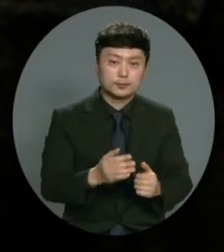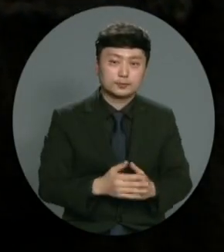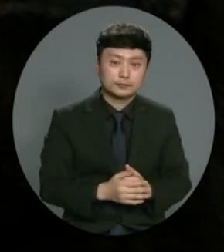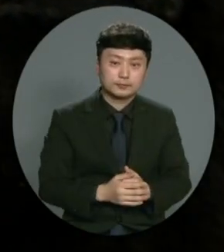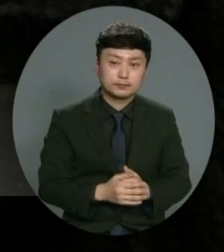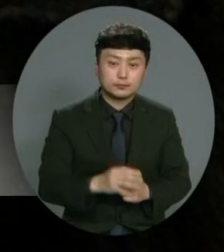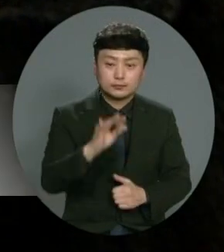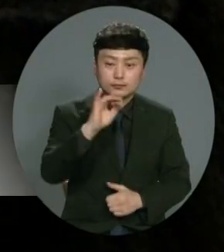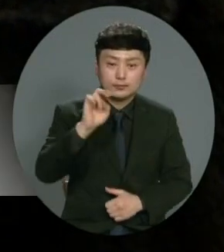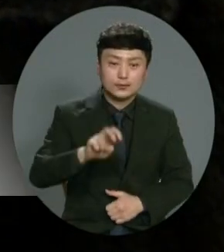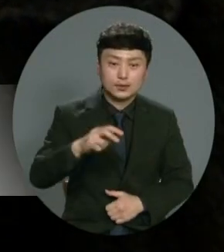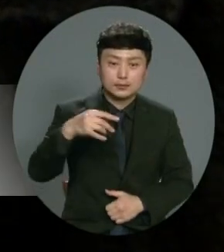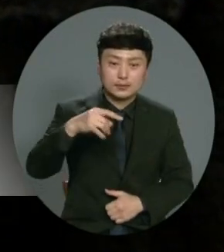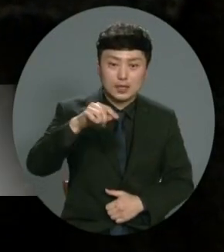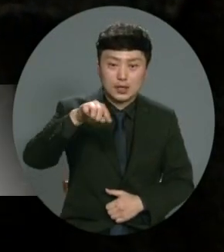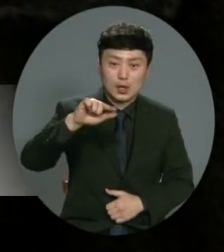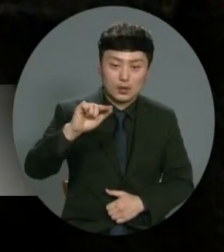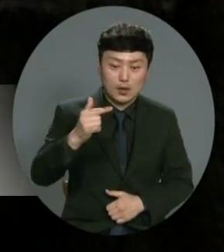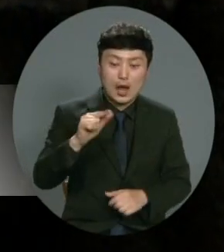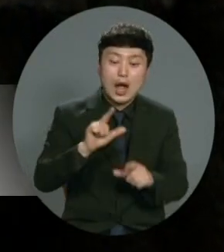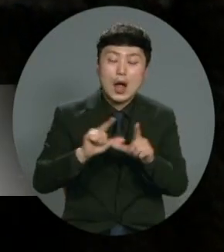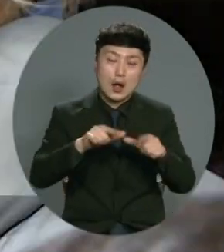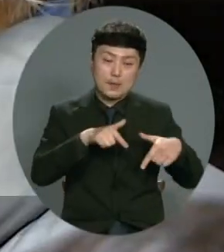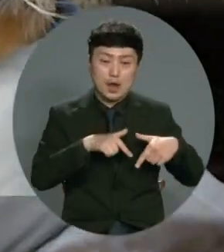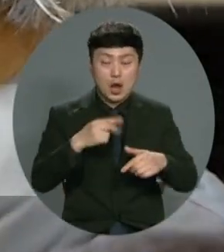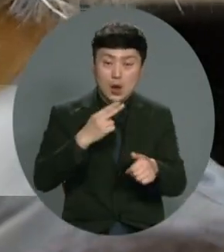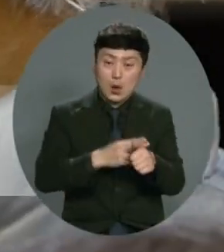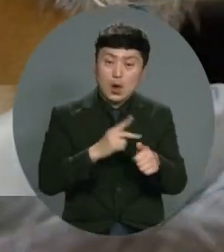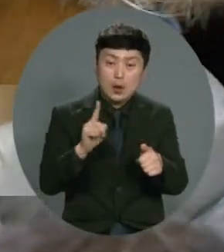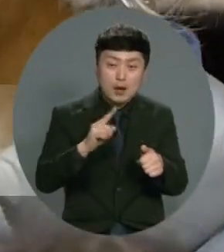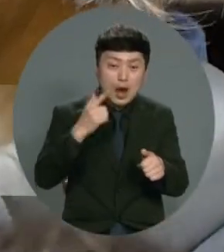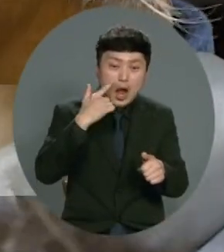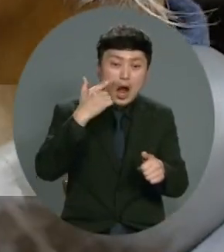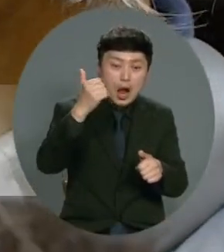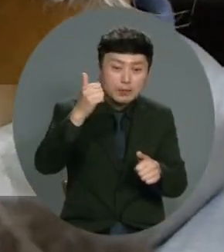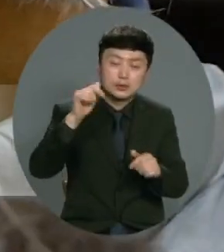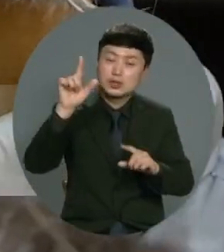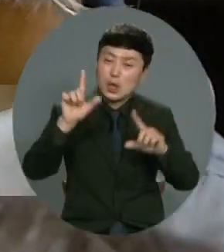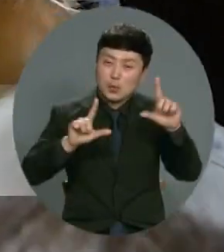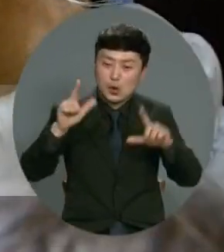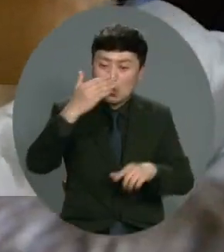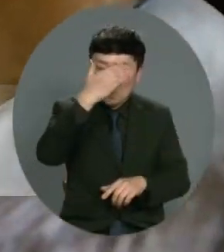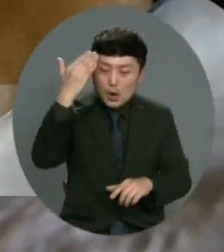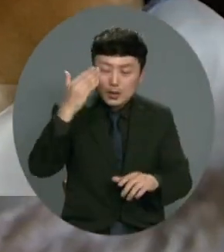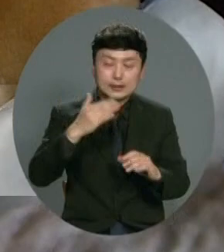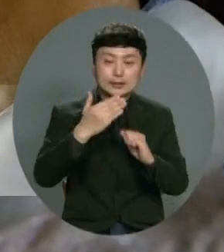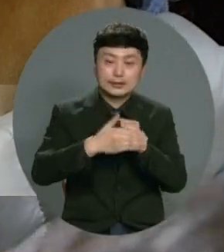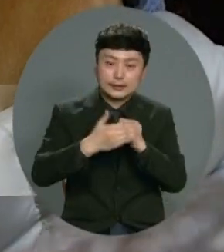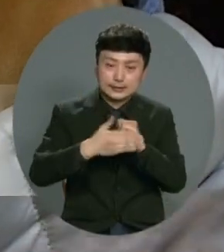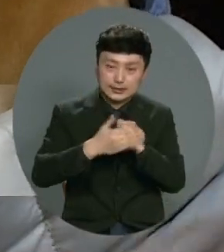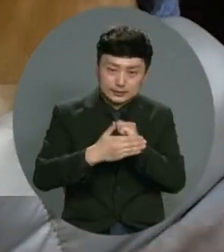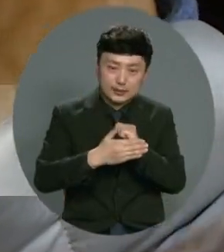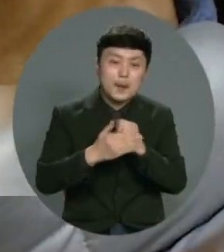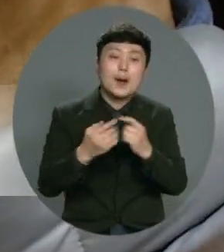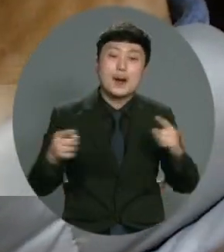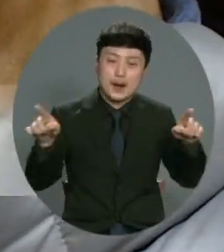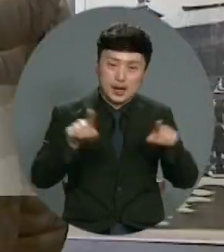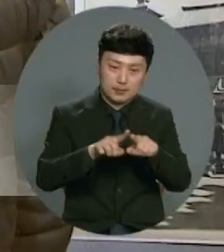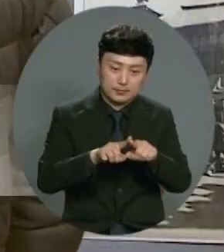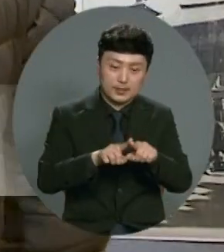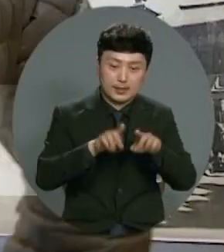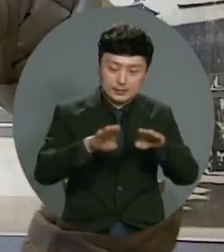청명선생의 아들 임세곤 안동대 명예교수는 아버지의 청춘 앨범이라는 제목으로 소장하던 사진첩을 활용해